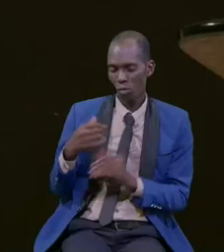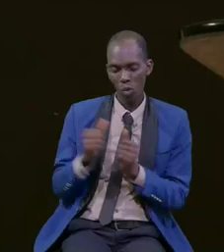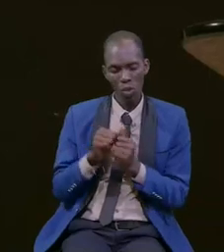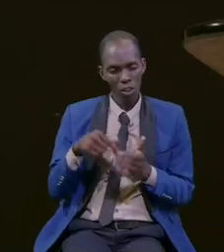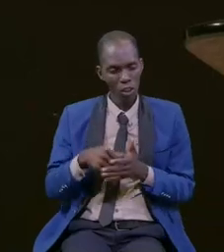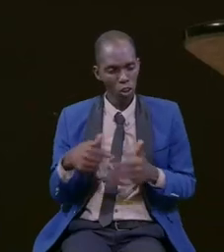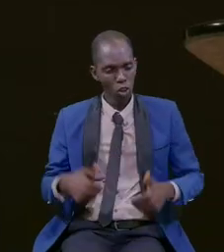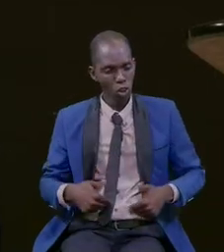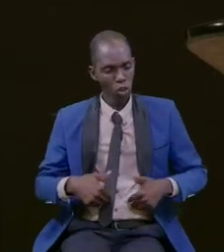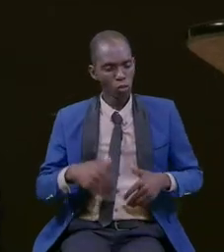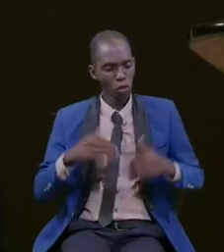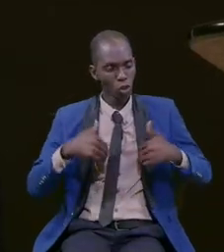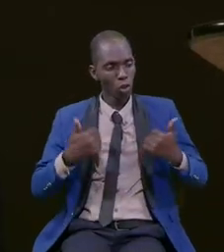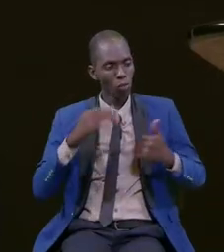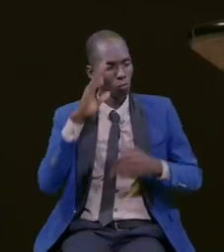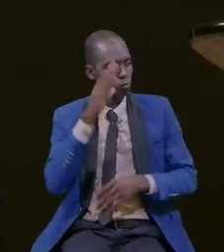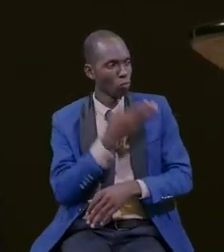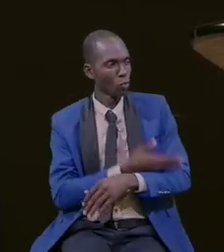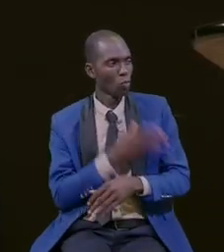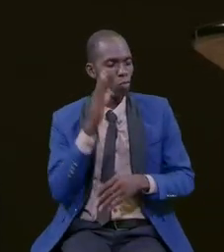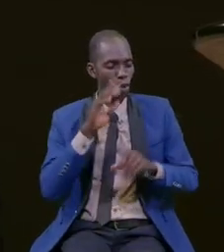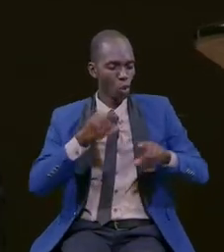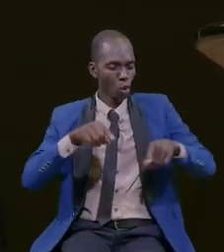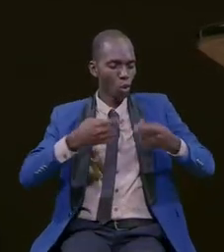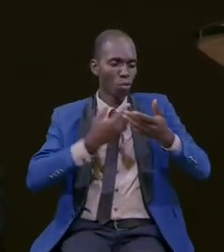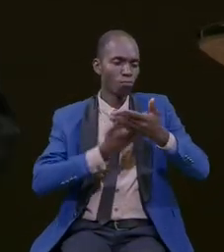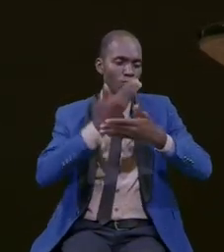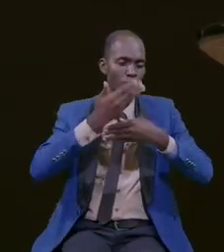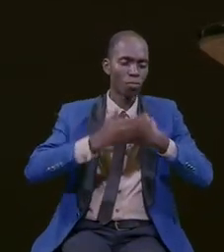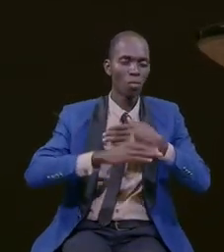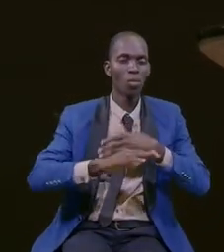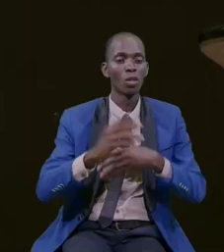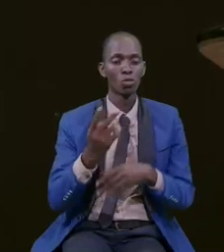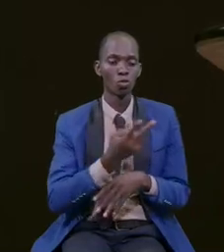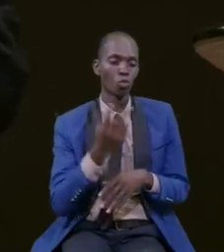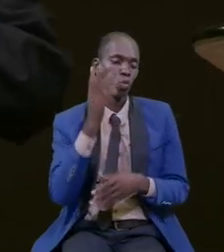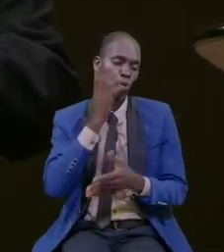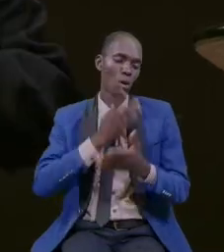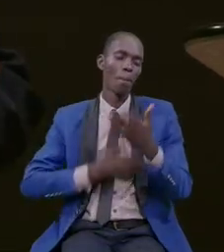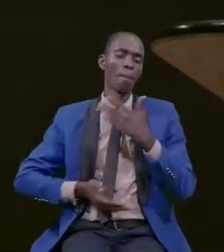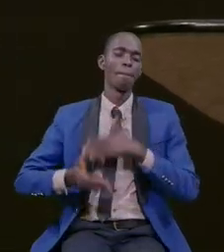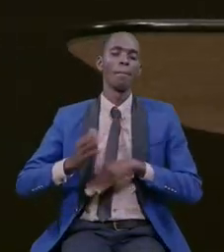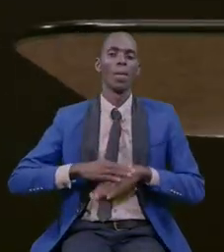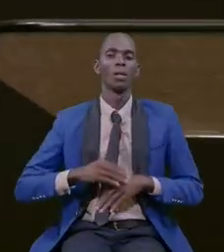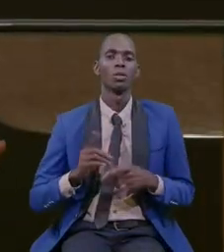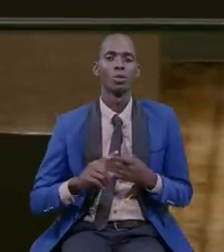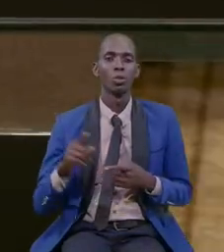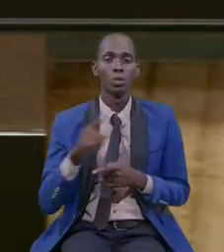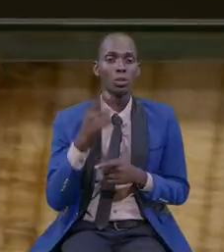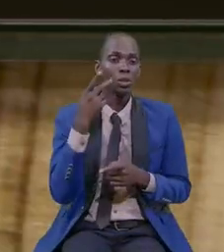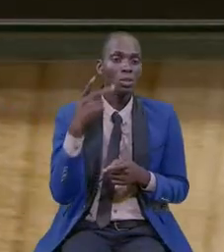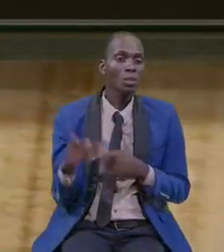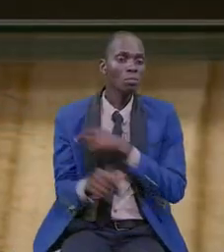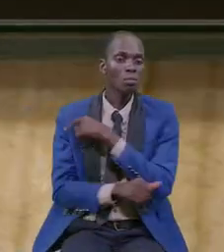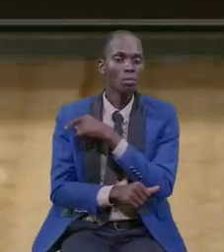et le jeune garçon nous irons de là-bas nous irons là-bas pour aller faire le sacrifice et lui et moi nous allons revenir vers toi ça c'est la foi qui